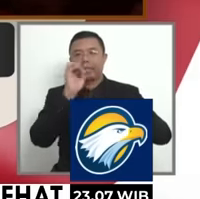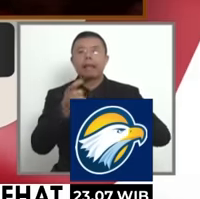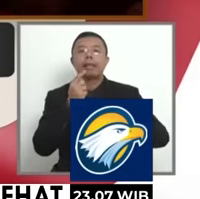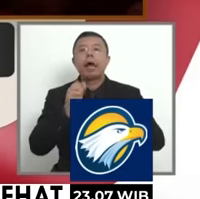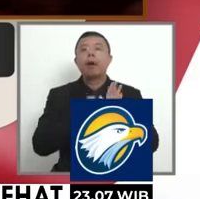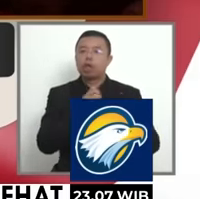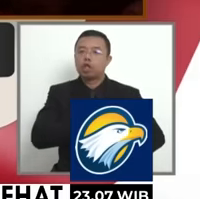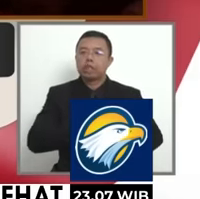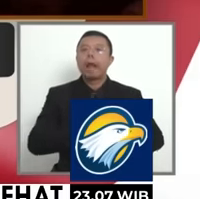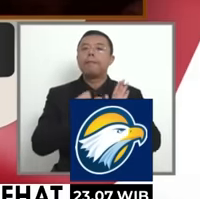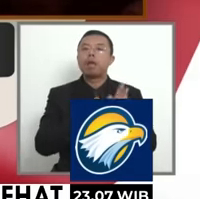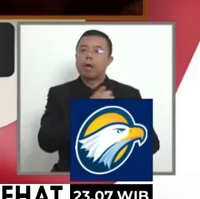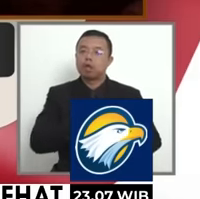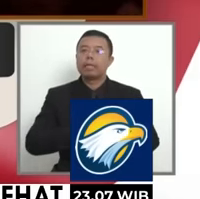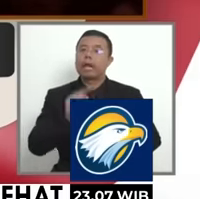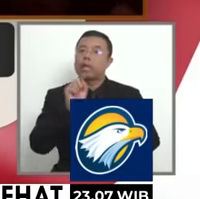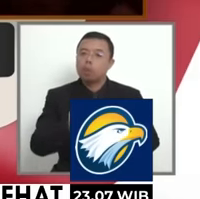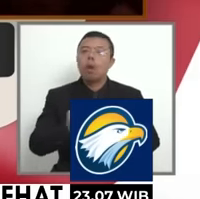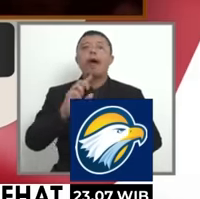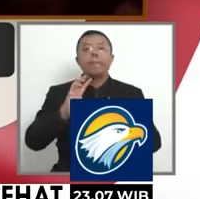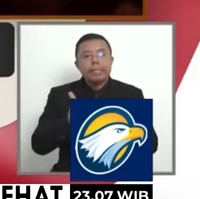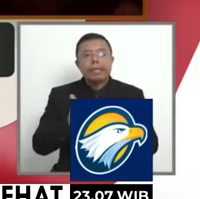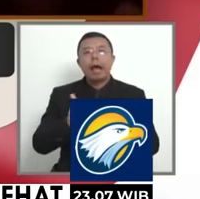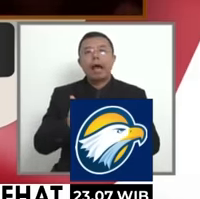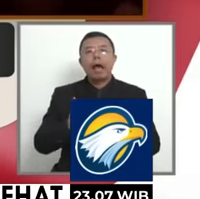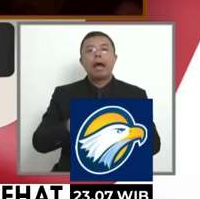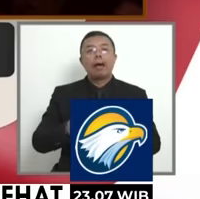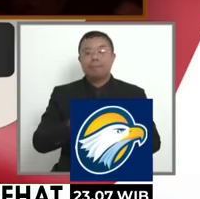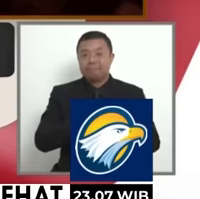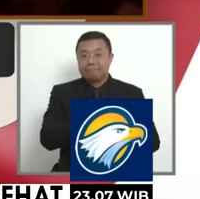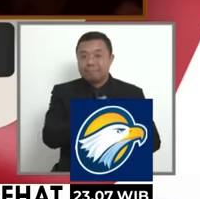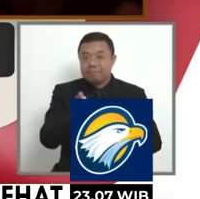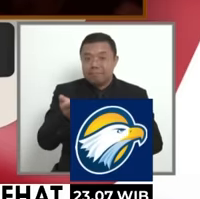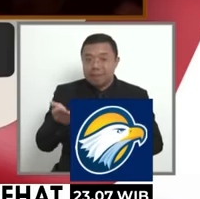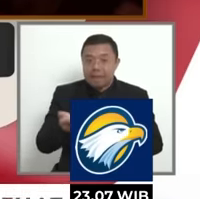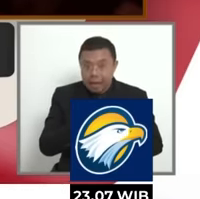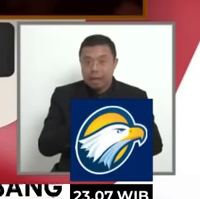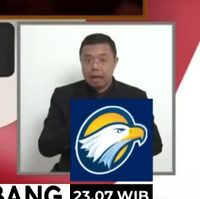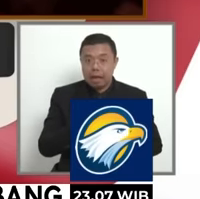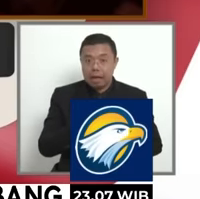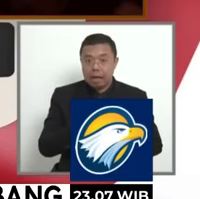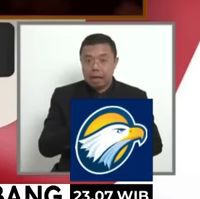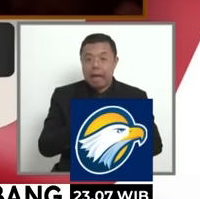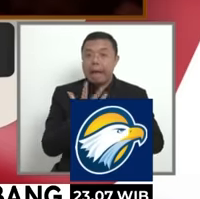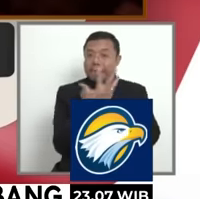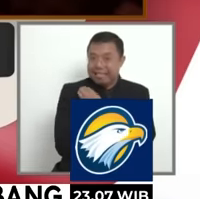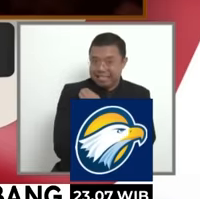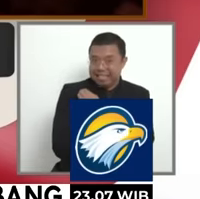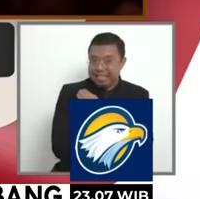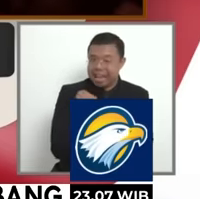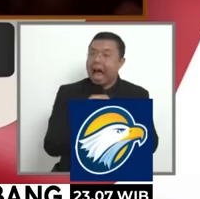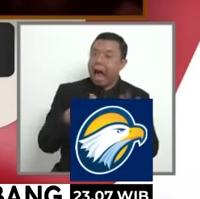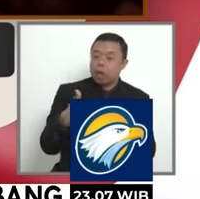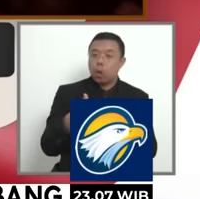harus Bansos itu bisa dipastikan mereka yang miskin